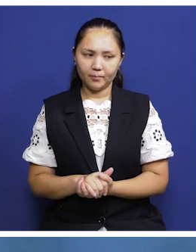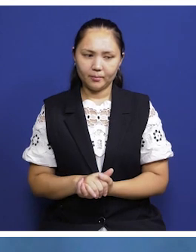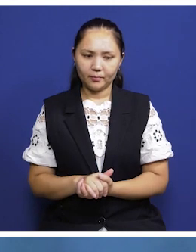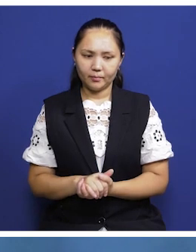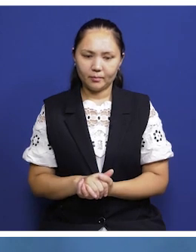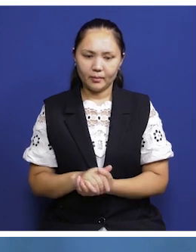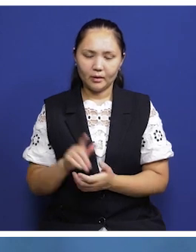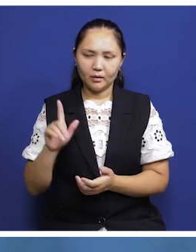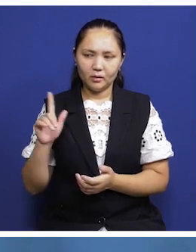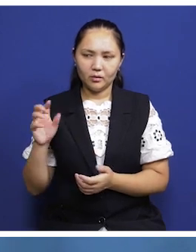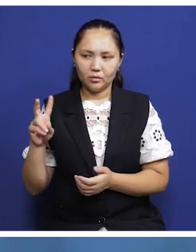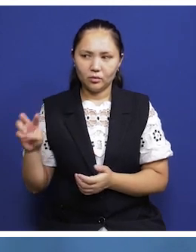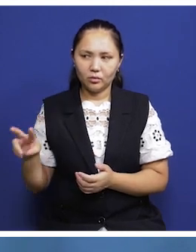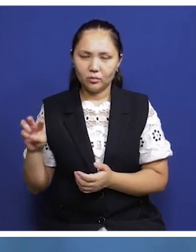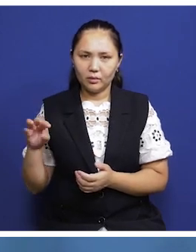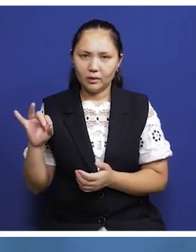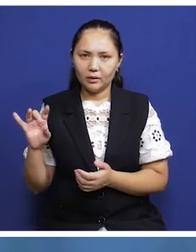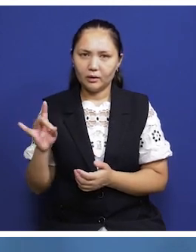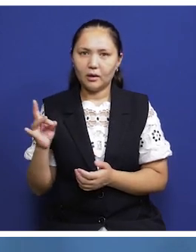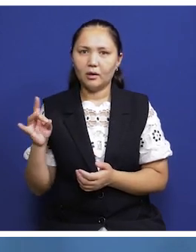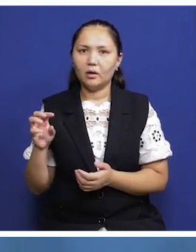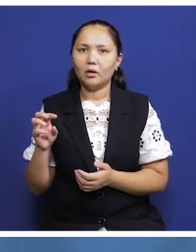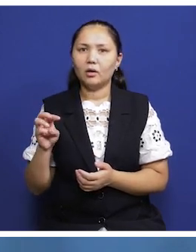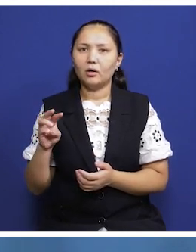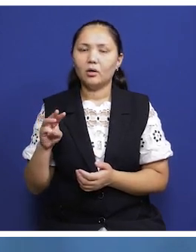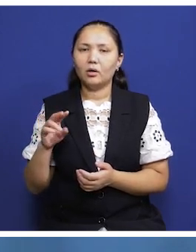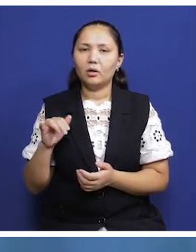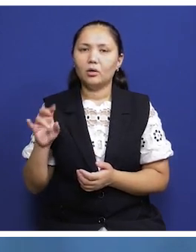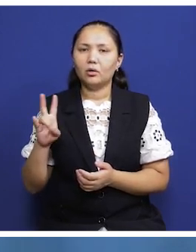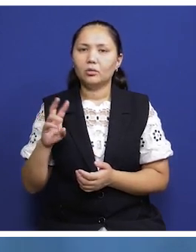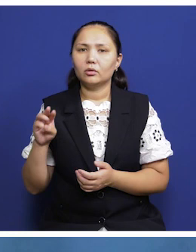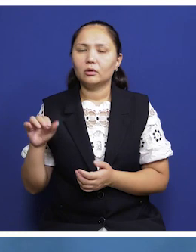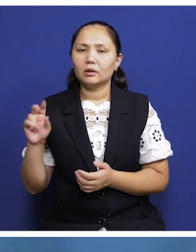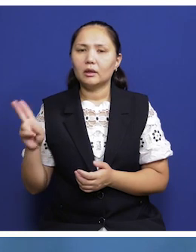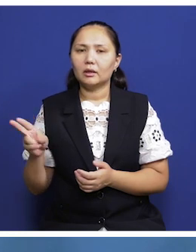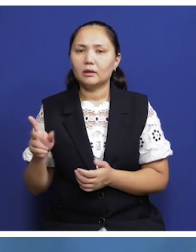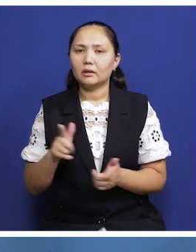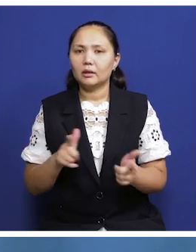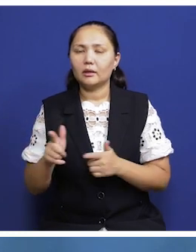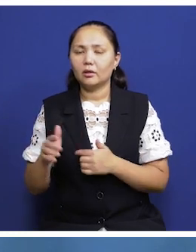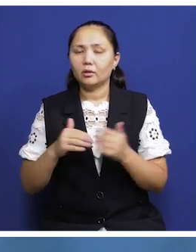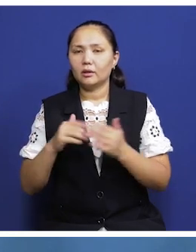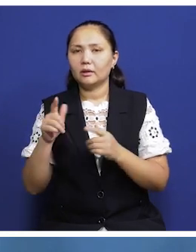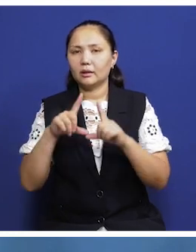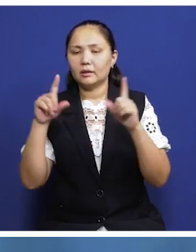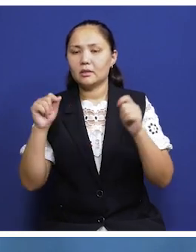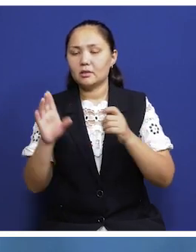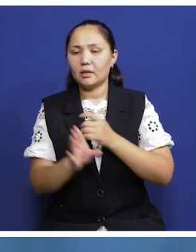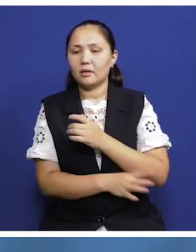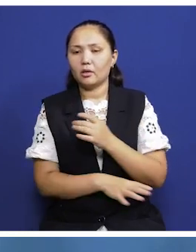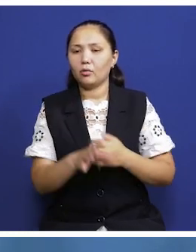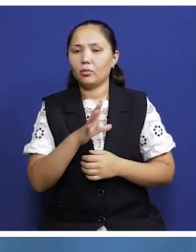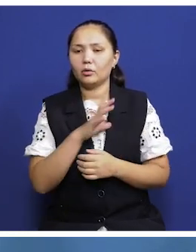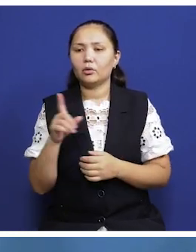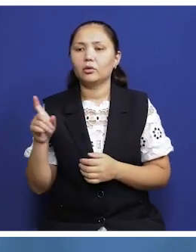Гүлмайра шаруа қожалығы түйе сүтінен құрғақ ұнтақ шығару нысаны құрылысы толық аяқталды. Тәулігіне